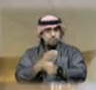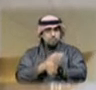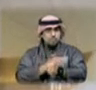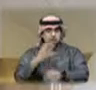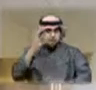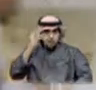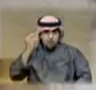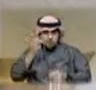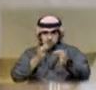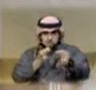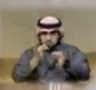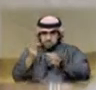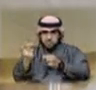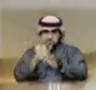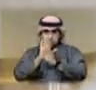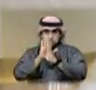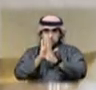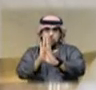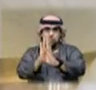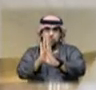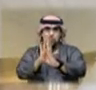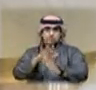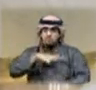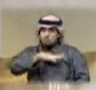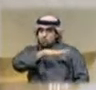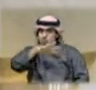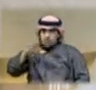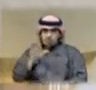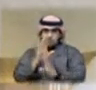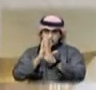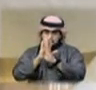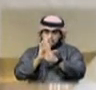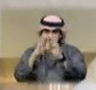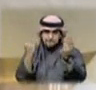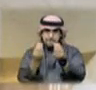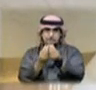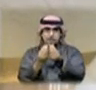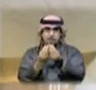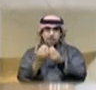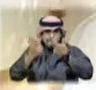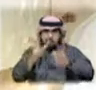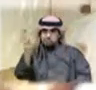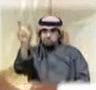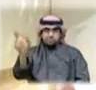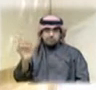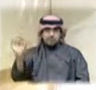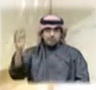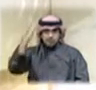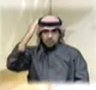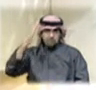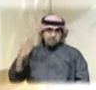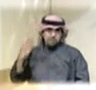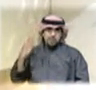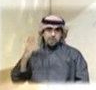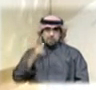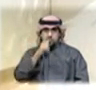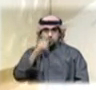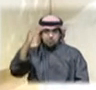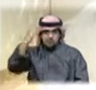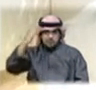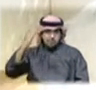متقلدة مناصب عليا في الدولة أو حتى في قبة البرلمان أو كدكاترة،